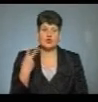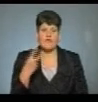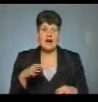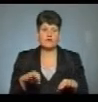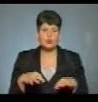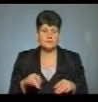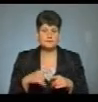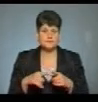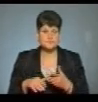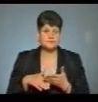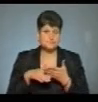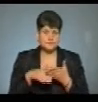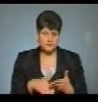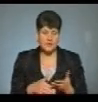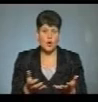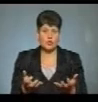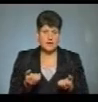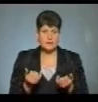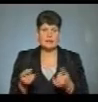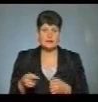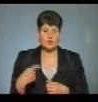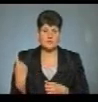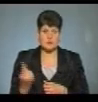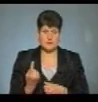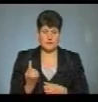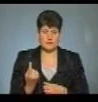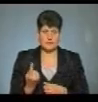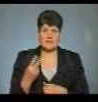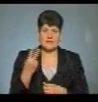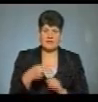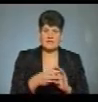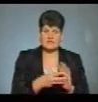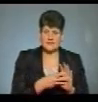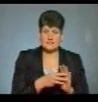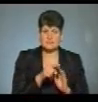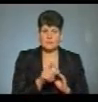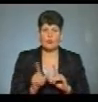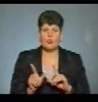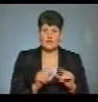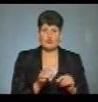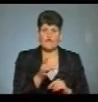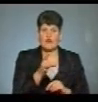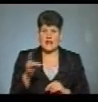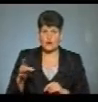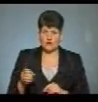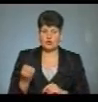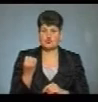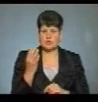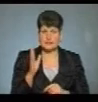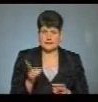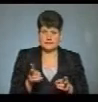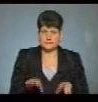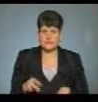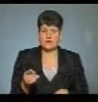Автомобілі екстреної медичної допомоги отримала Тернопільська область. 28 з них поїдуть у райони, 14 будуть у